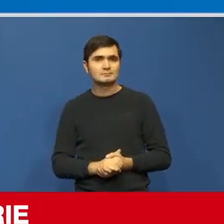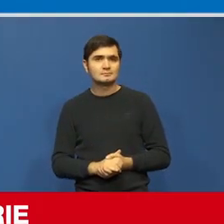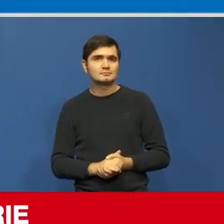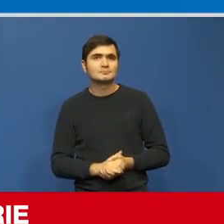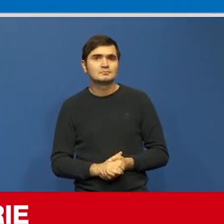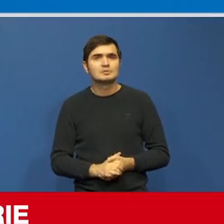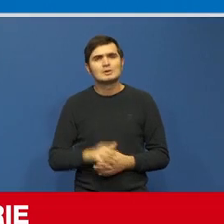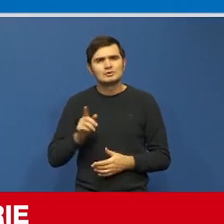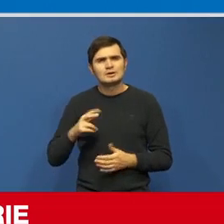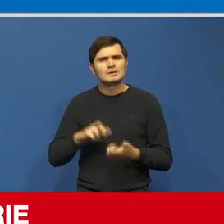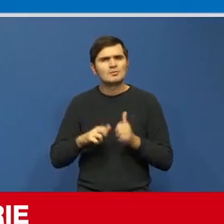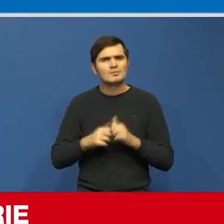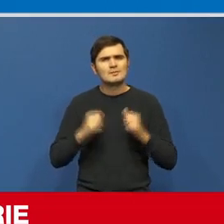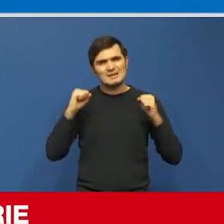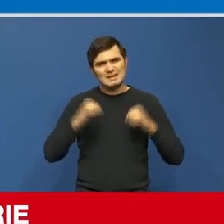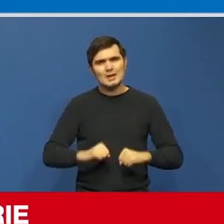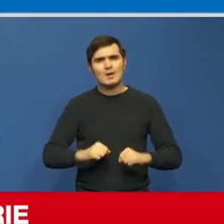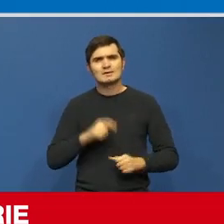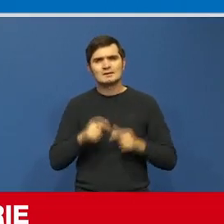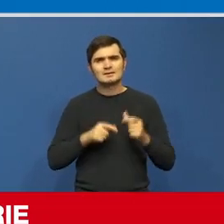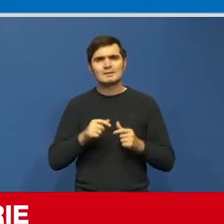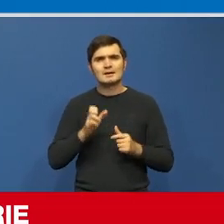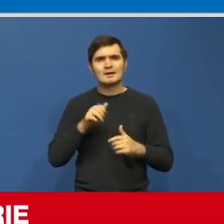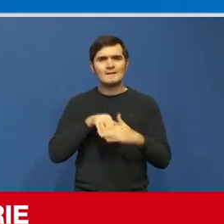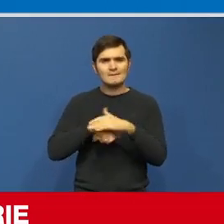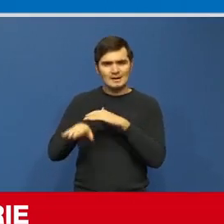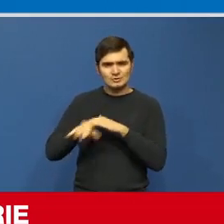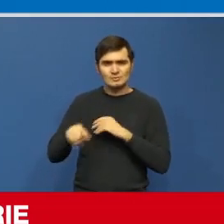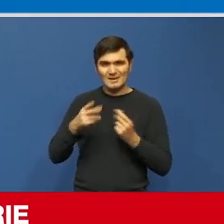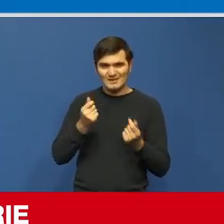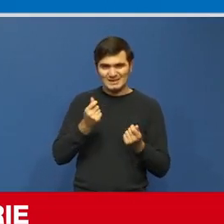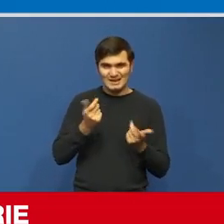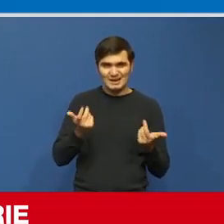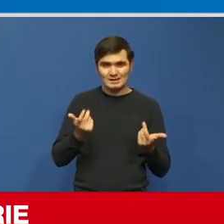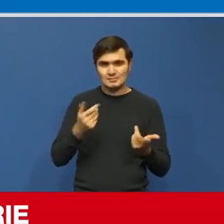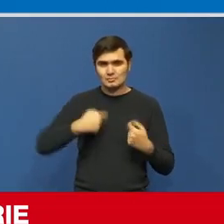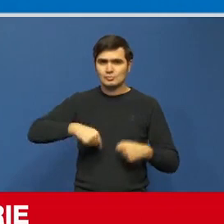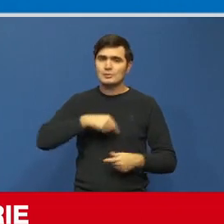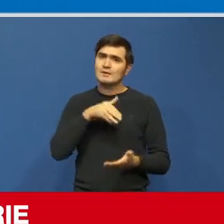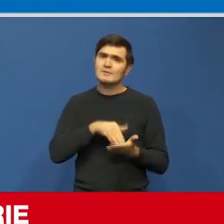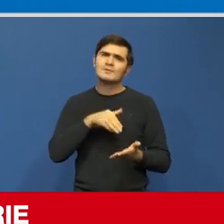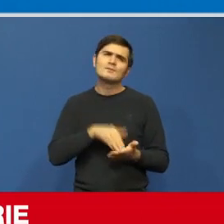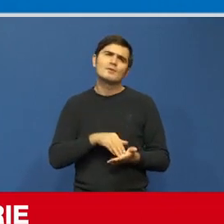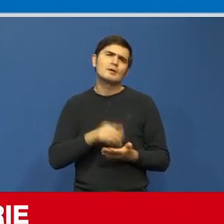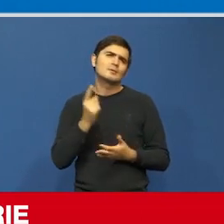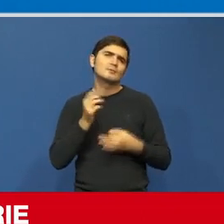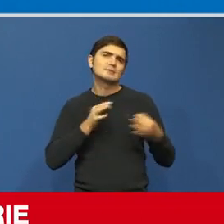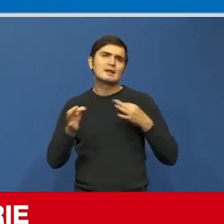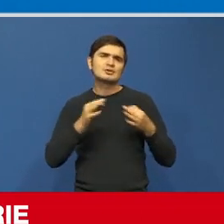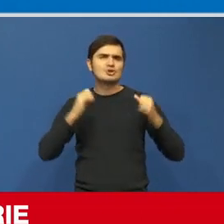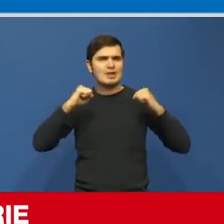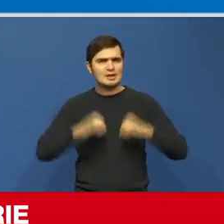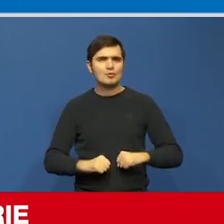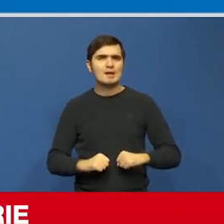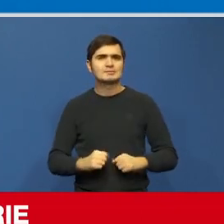Într-o problemă extrem de serioasă, cum este cea de evaziune fiscală, avem nevoie de o strategie serioasă